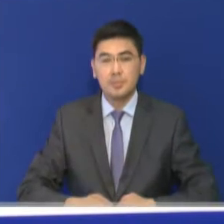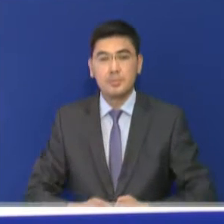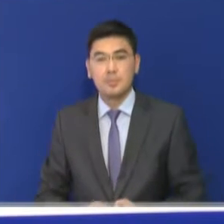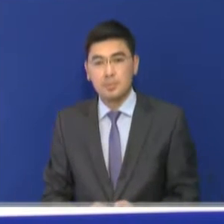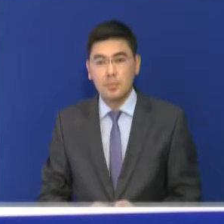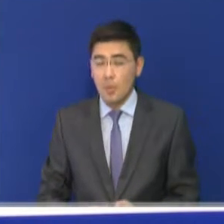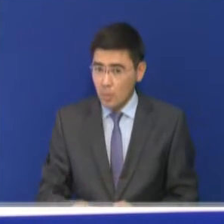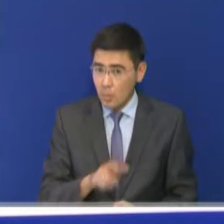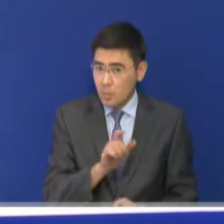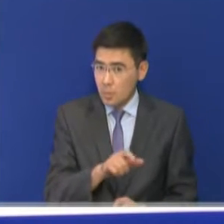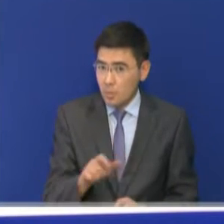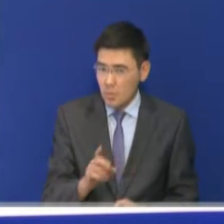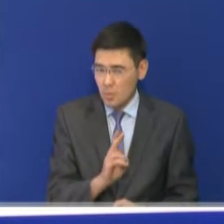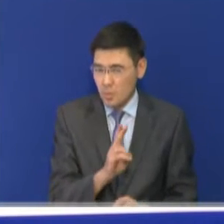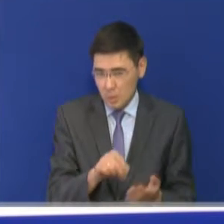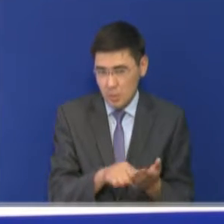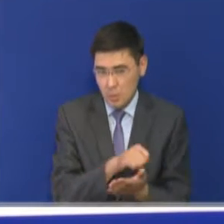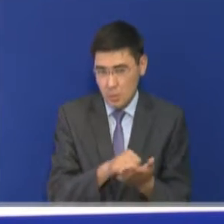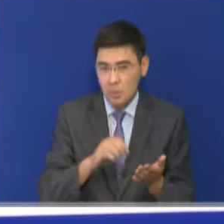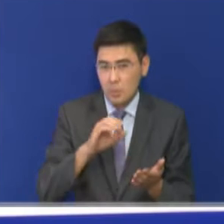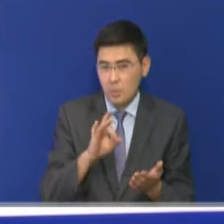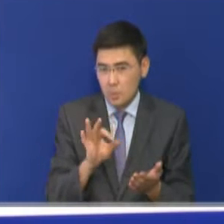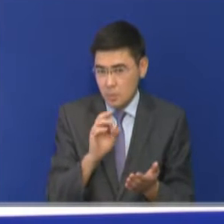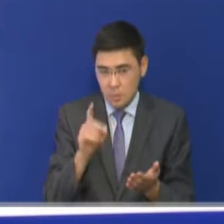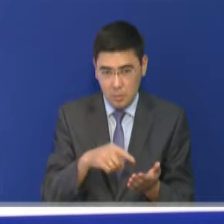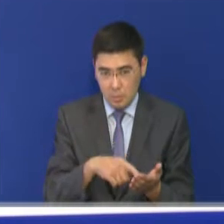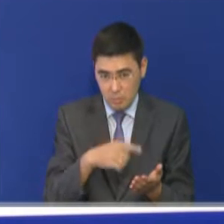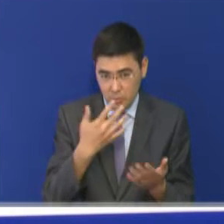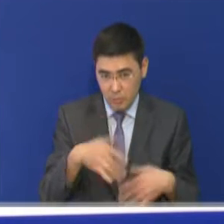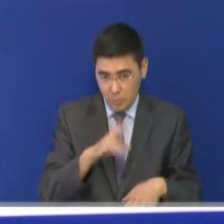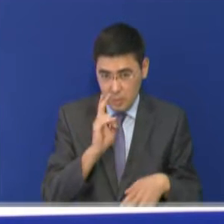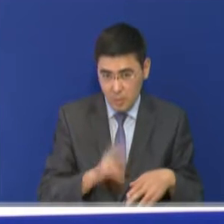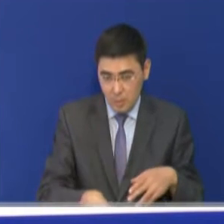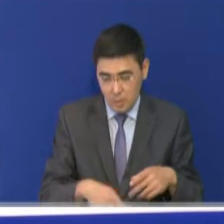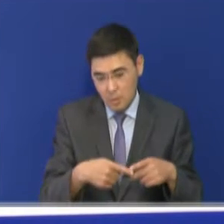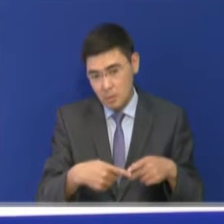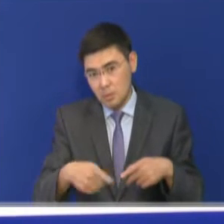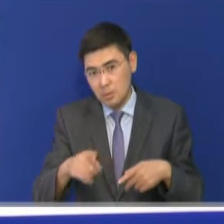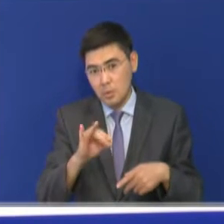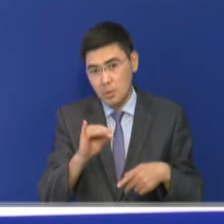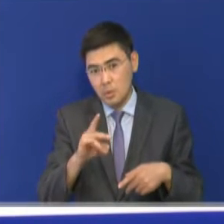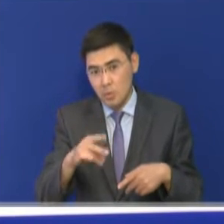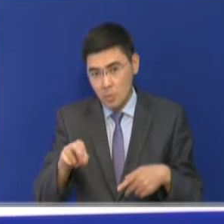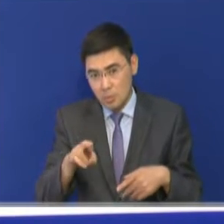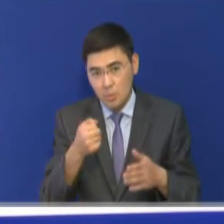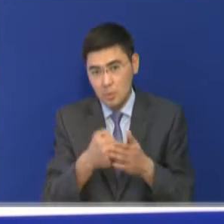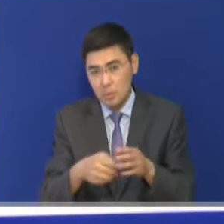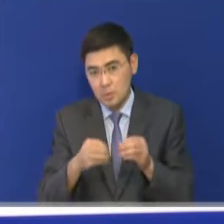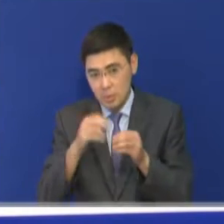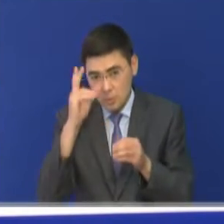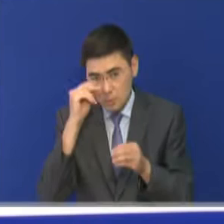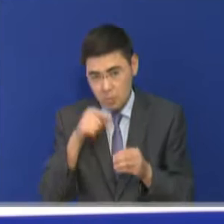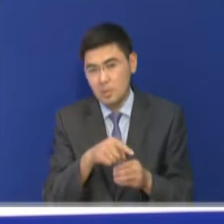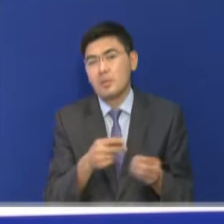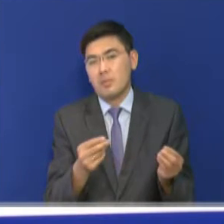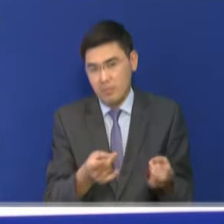истекшим сроком годности будут действительны до 10 июля текущего года. Об этом сообщили в Министерстве внутренних дел Казахстана.